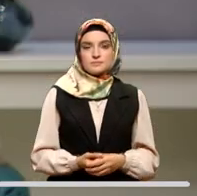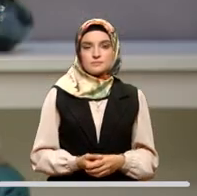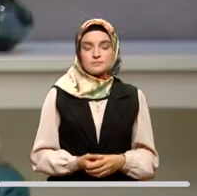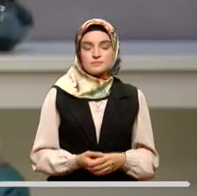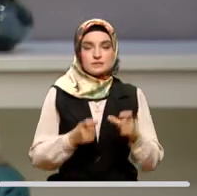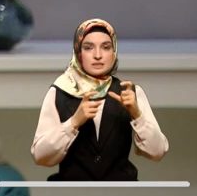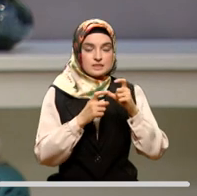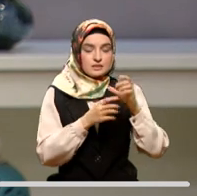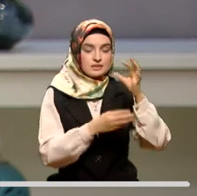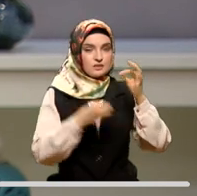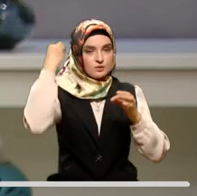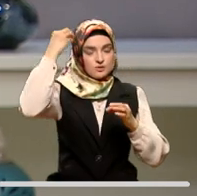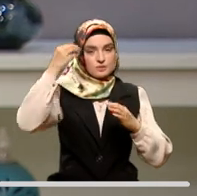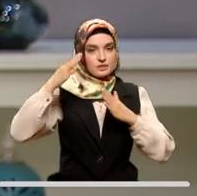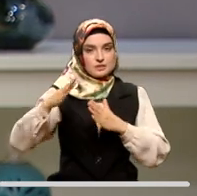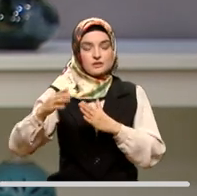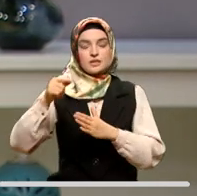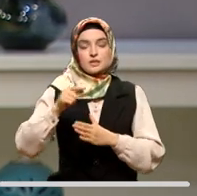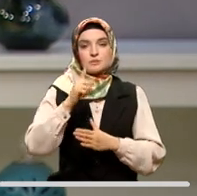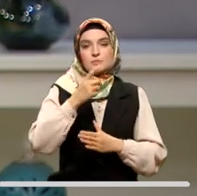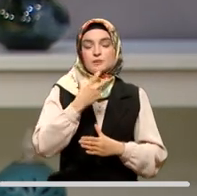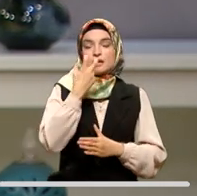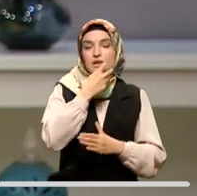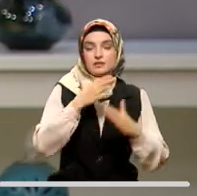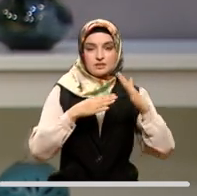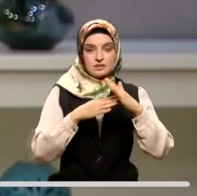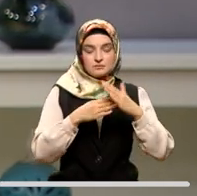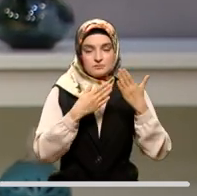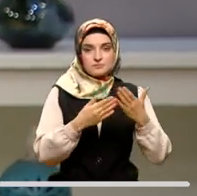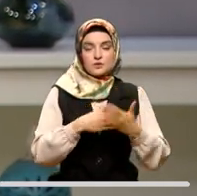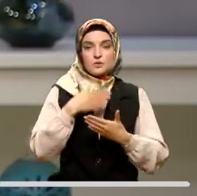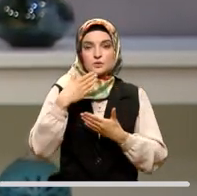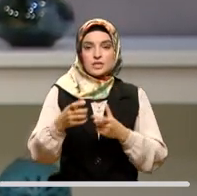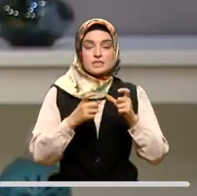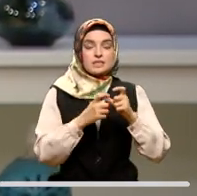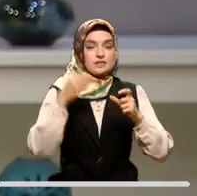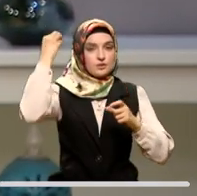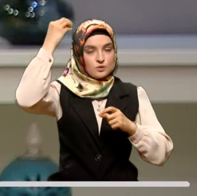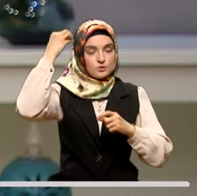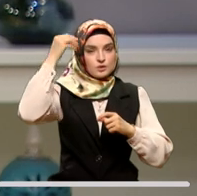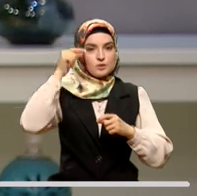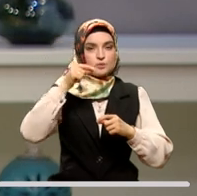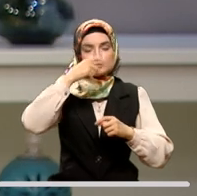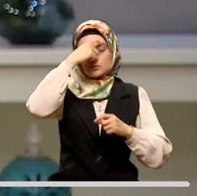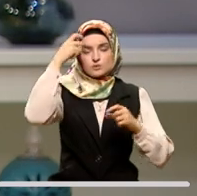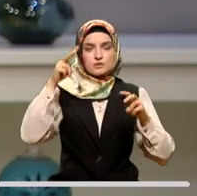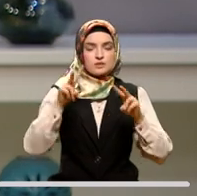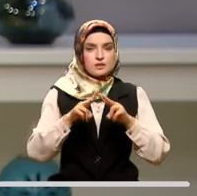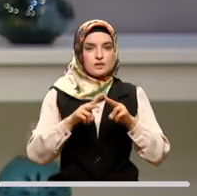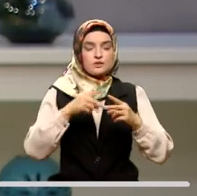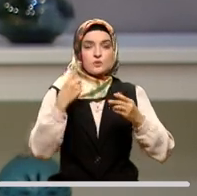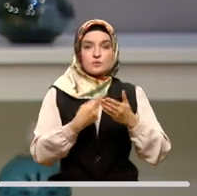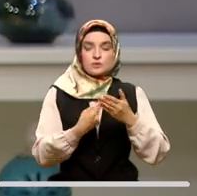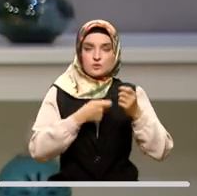Hocam, devam edeceğiz birazdan. Ama şimdi güzel bir eser arasına gidiyoruz efendim. Ardından Sedide Hocam'la bu yaz Kur'an kurslarında Kur'an-ı Kerim ve din